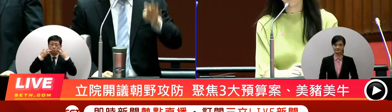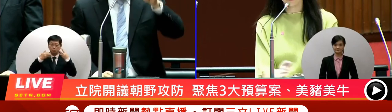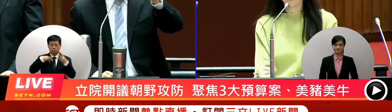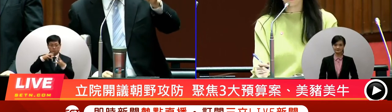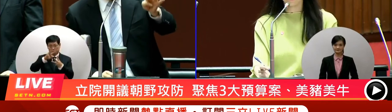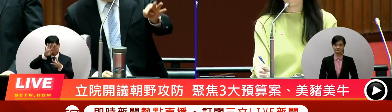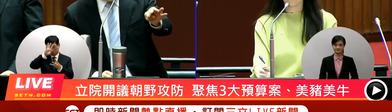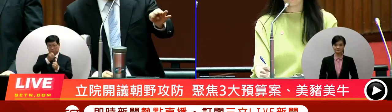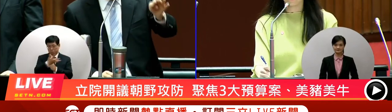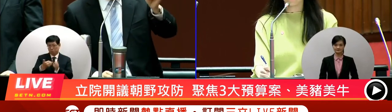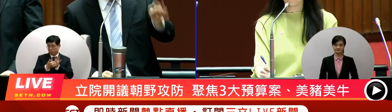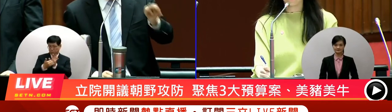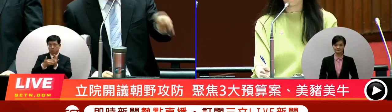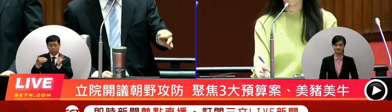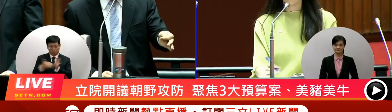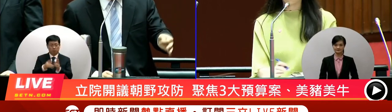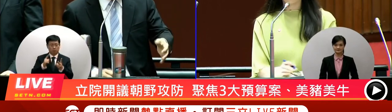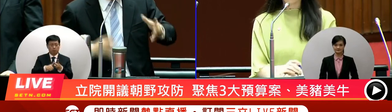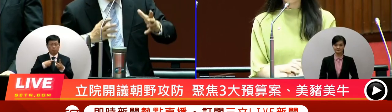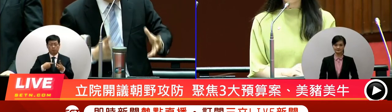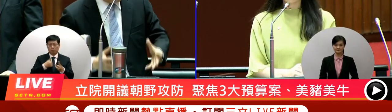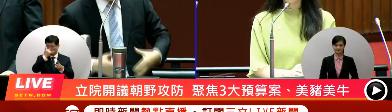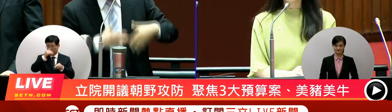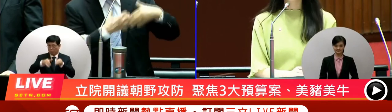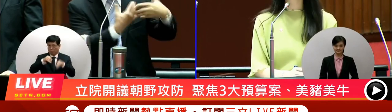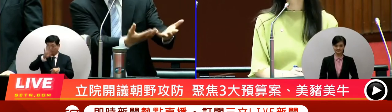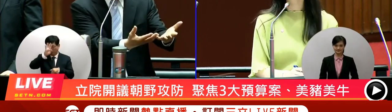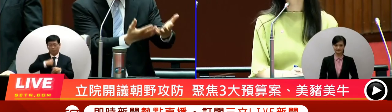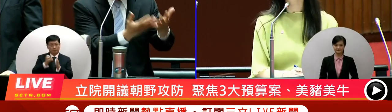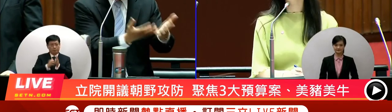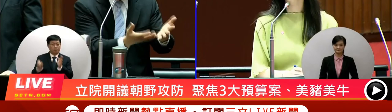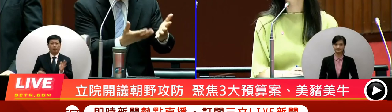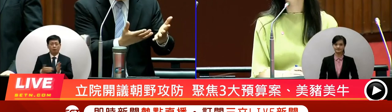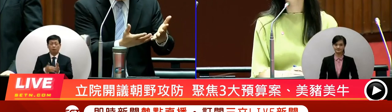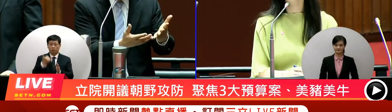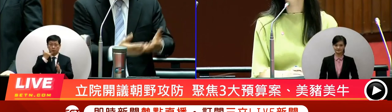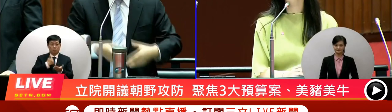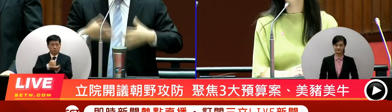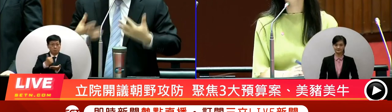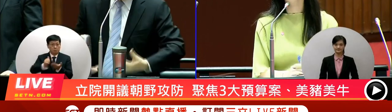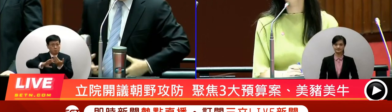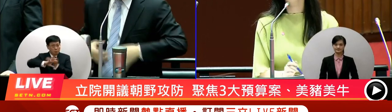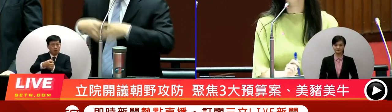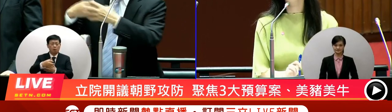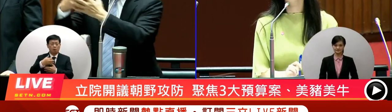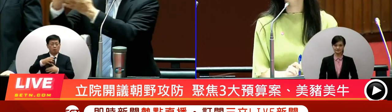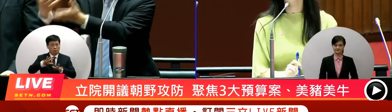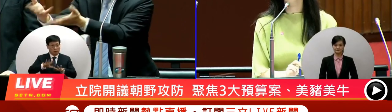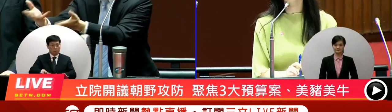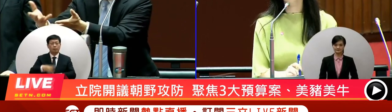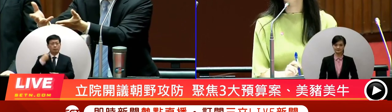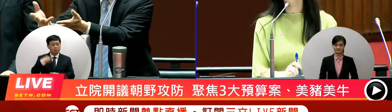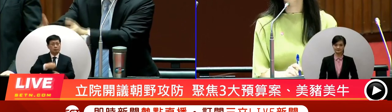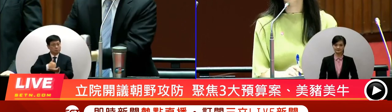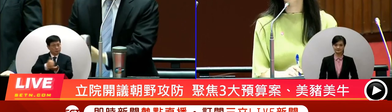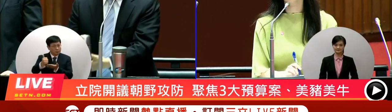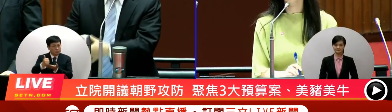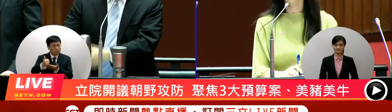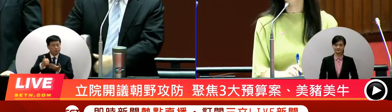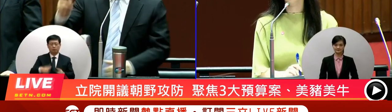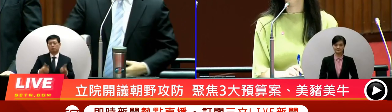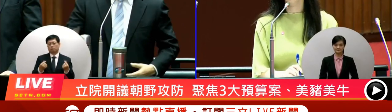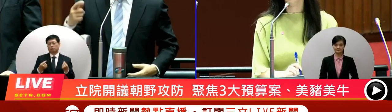了，口蹄疫拔针成功了，我们可以外销的，此时此刻我们想要销出去，当